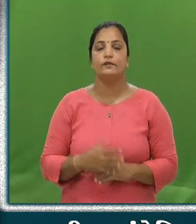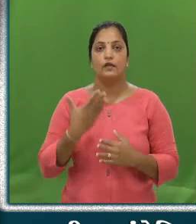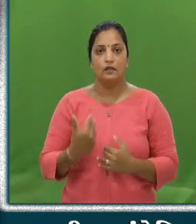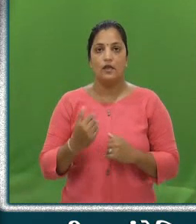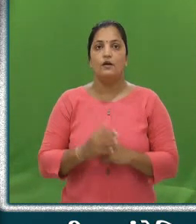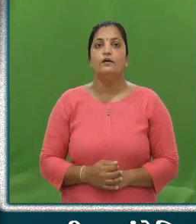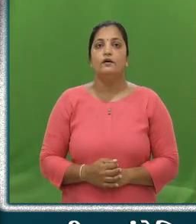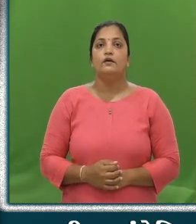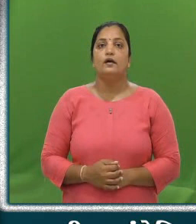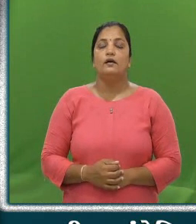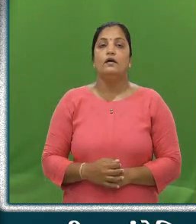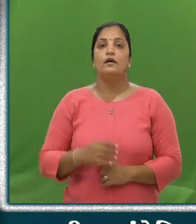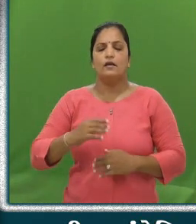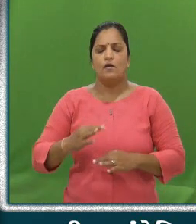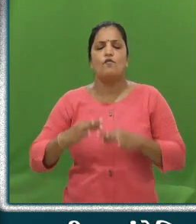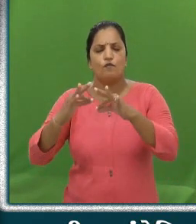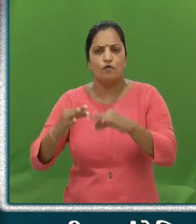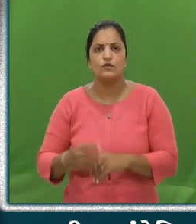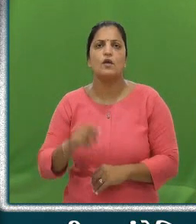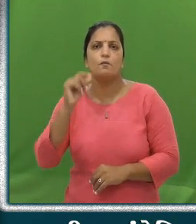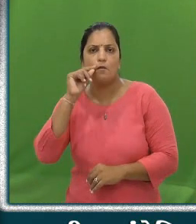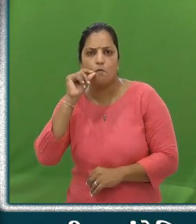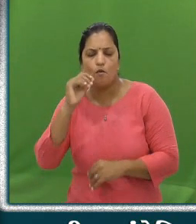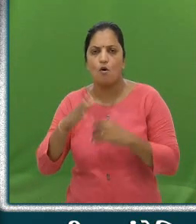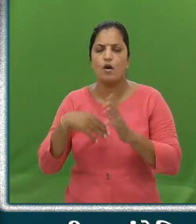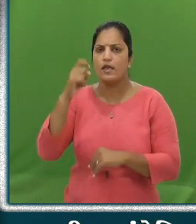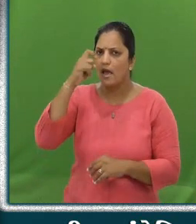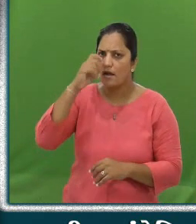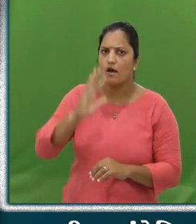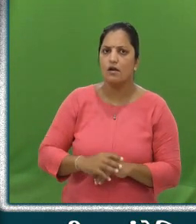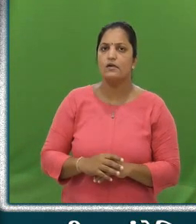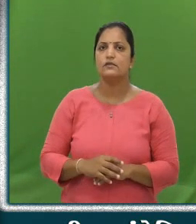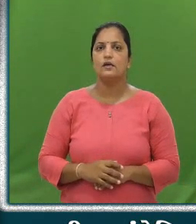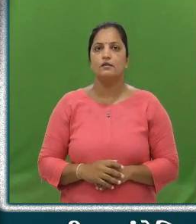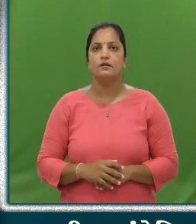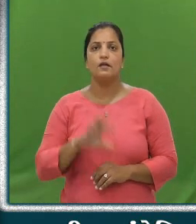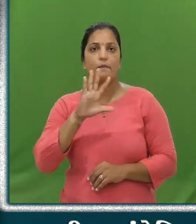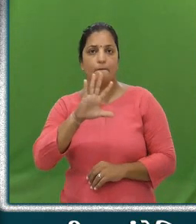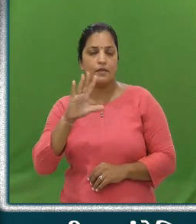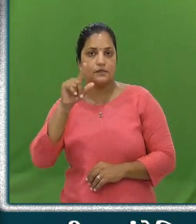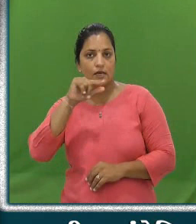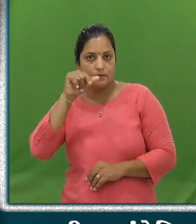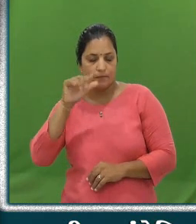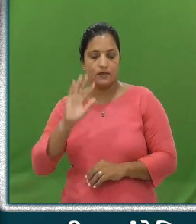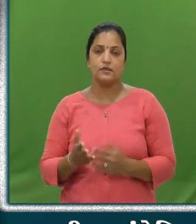અંદર લિંગ નિશ્ચય શું છે કે આવનારું સંતતિ નર થશે કે માદા તે માટેના કેટલા ચાન્સીસ